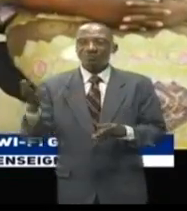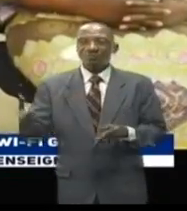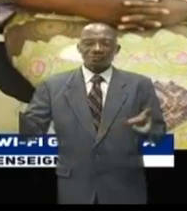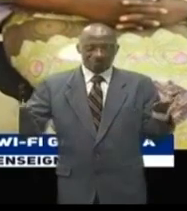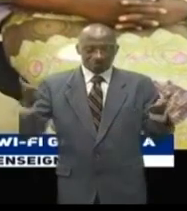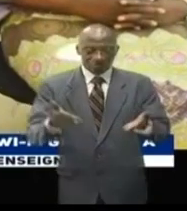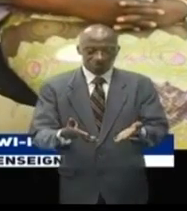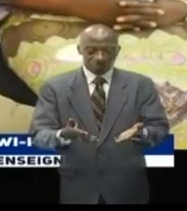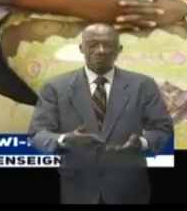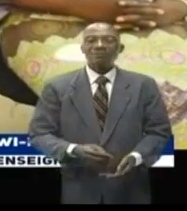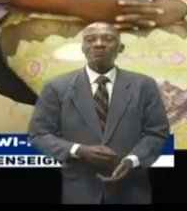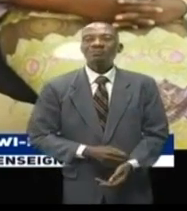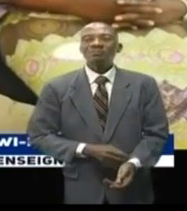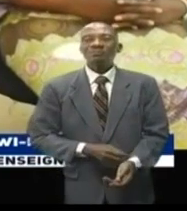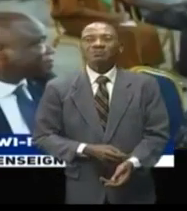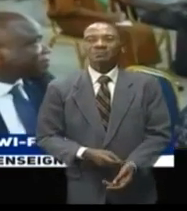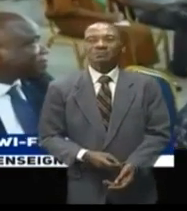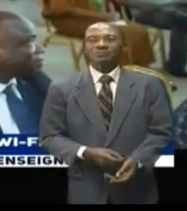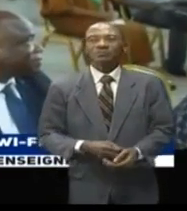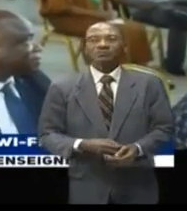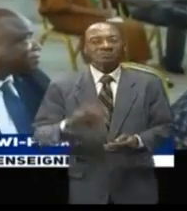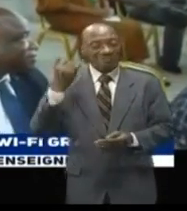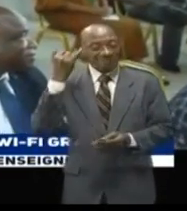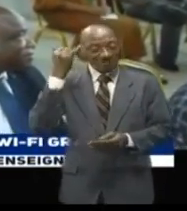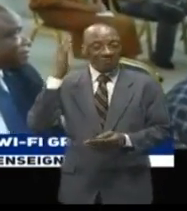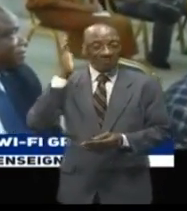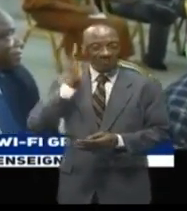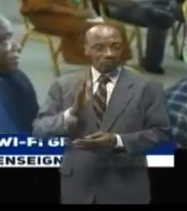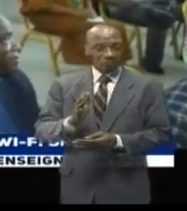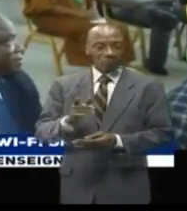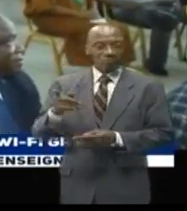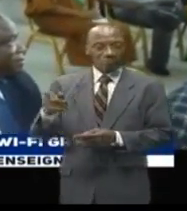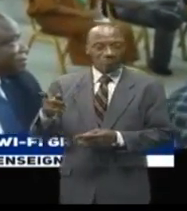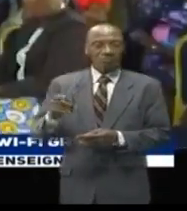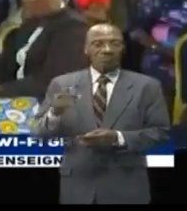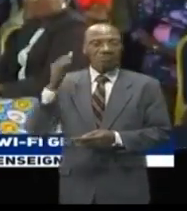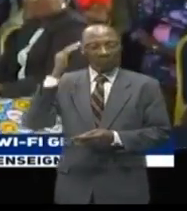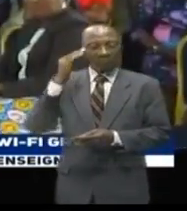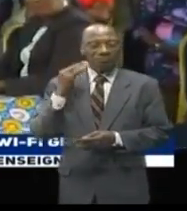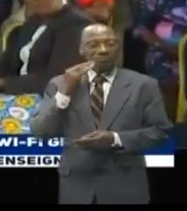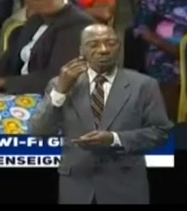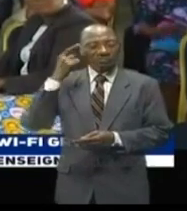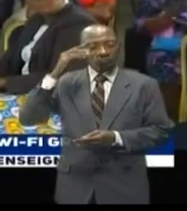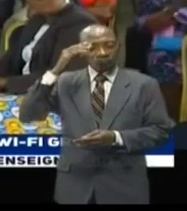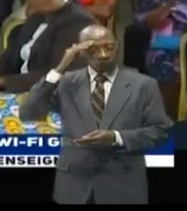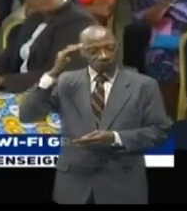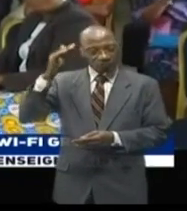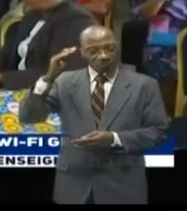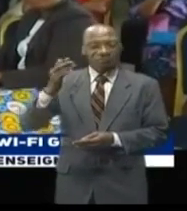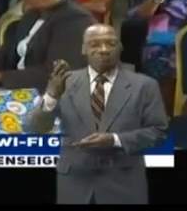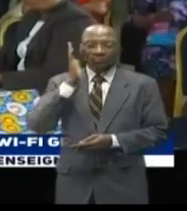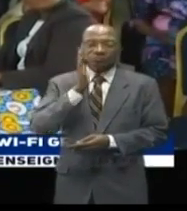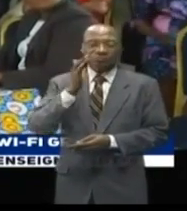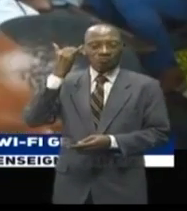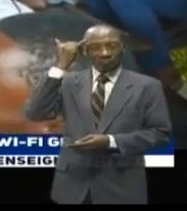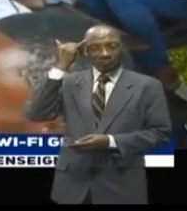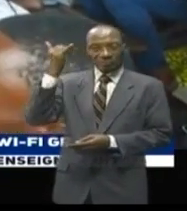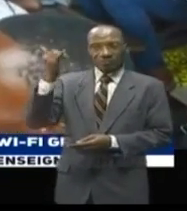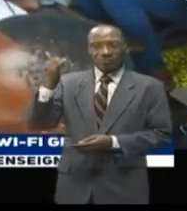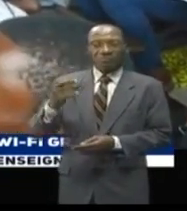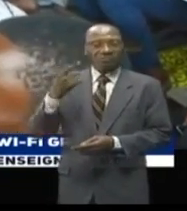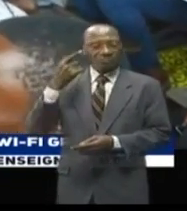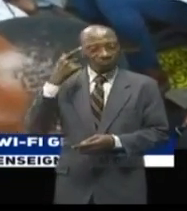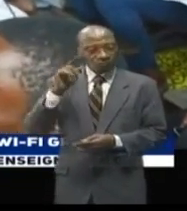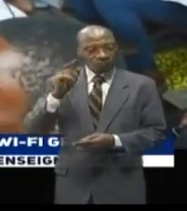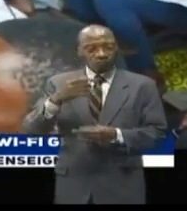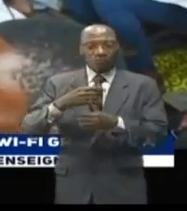novembre en cours cette initiative traduit l'engagement du ministre de leçons qui a pensé matérialiser la vision du chef